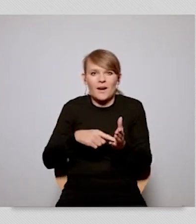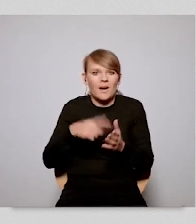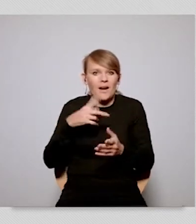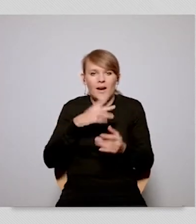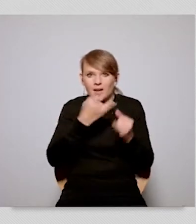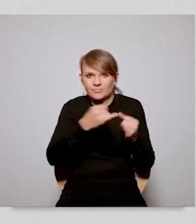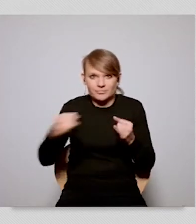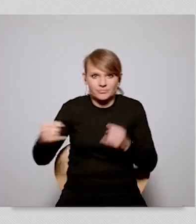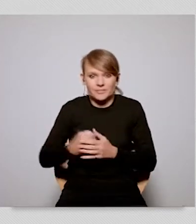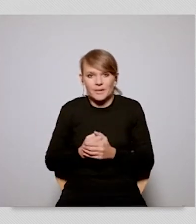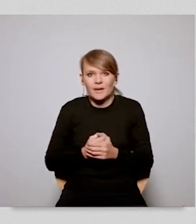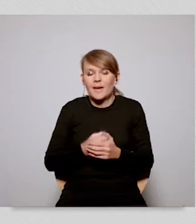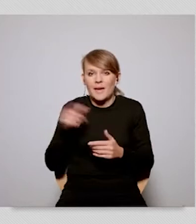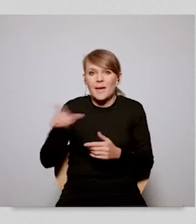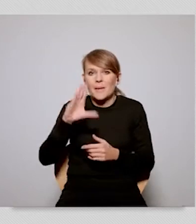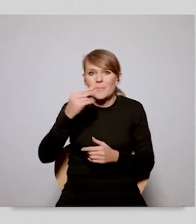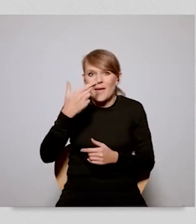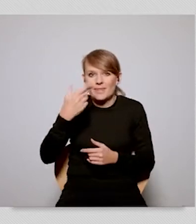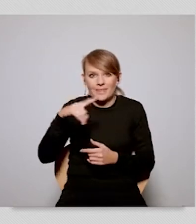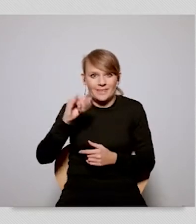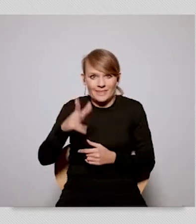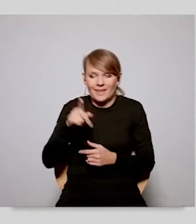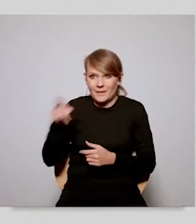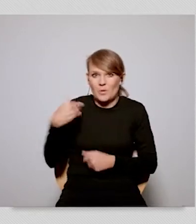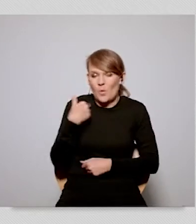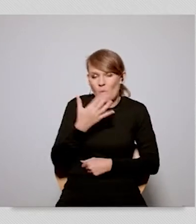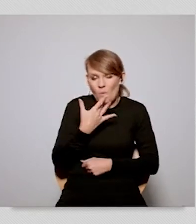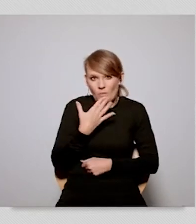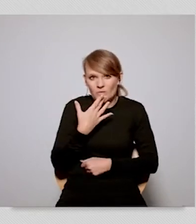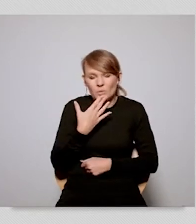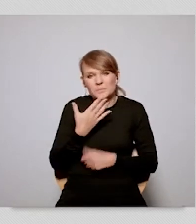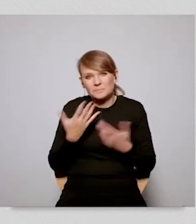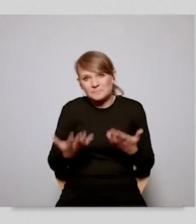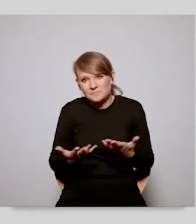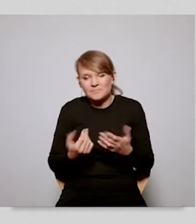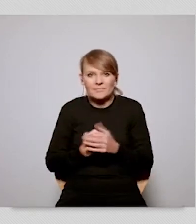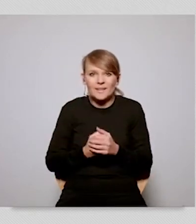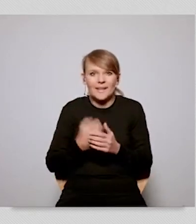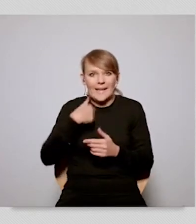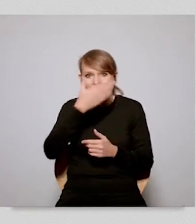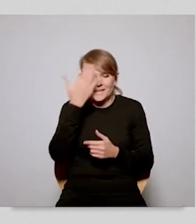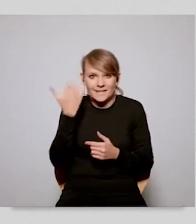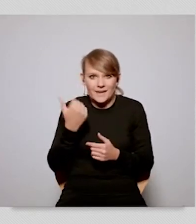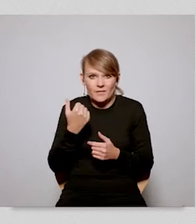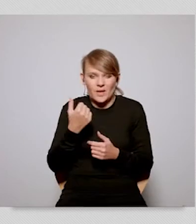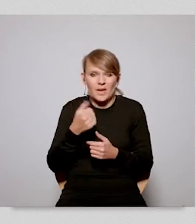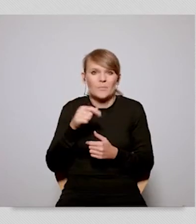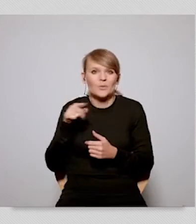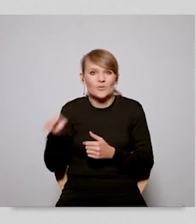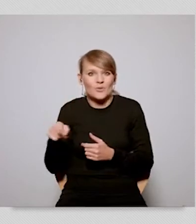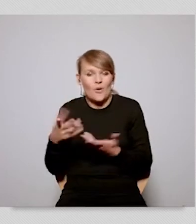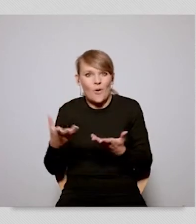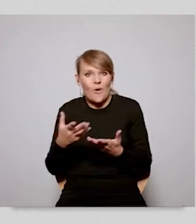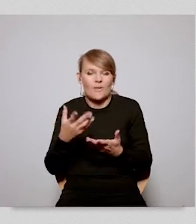Bendyk mówił, no to moim zdaniem w dużym stopniu... Ja nie wiem, czy to jest straszenie zmianą,